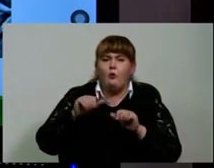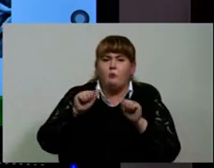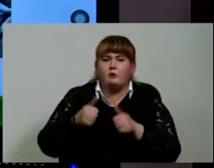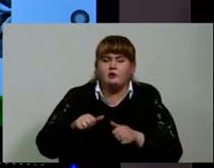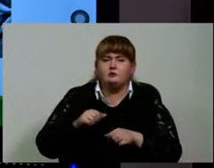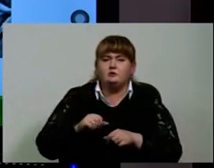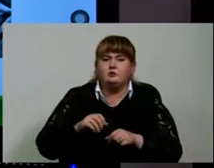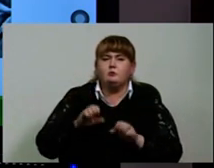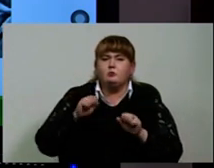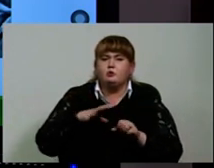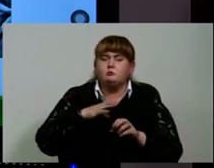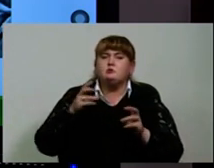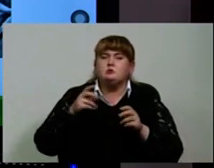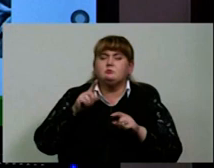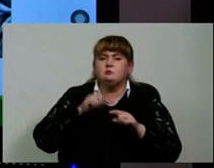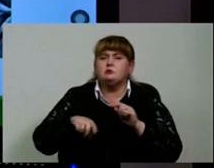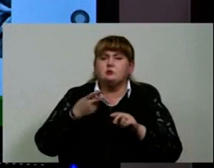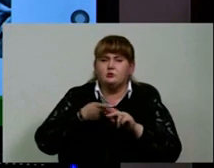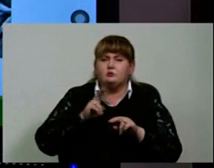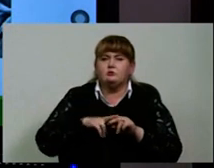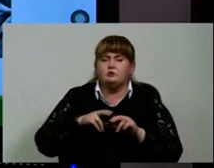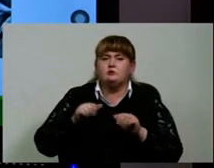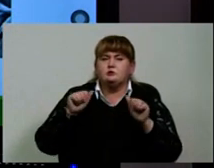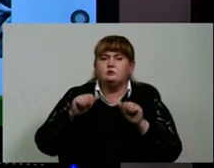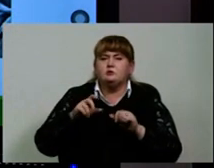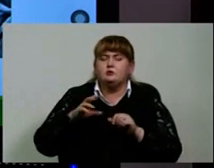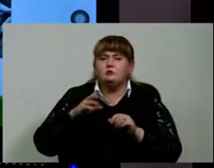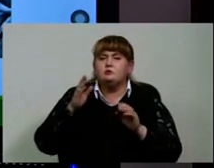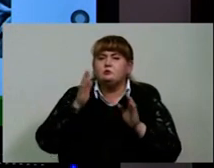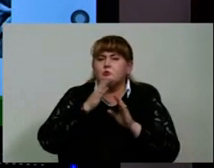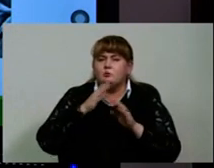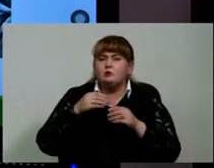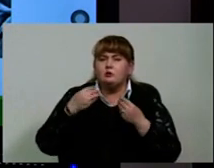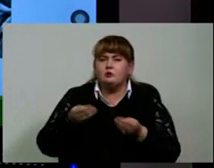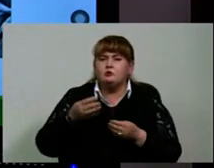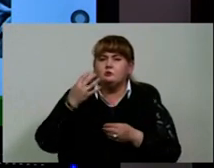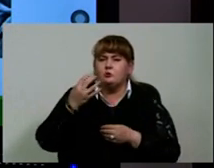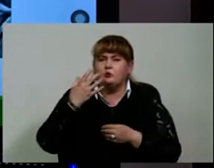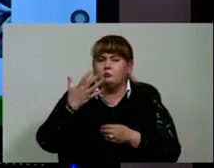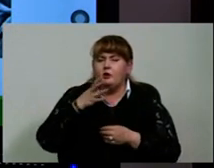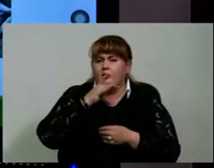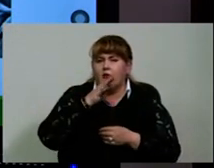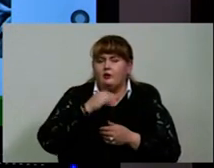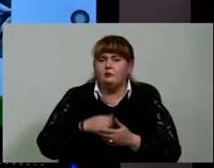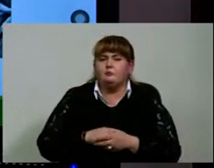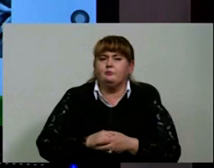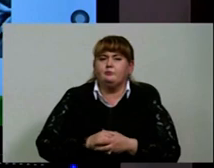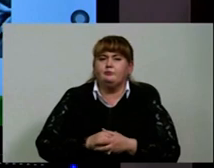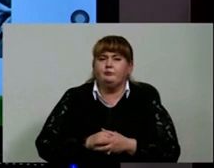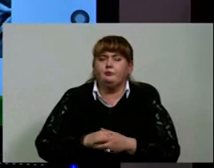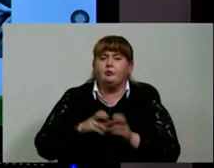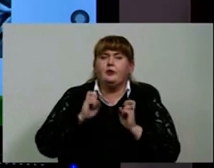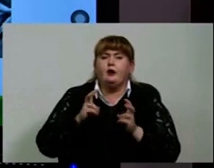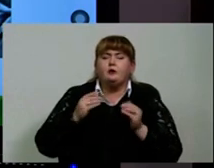может, поэтому и сгорел он так скоро. Судьба отпустила ему на жизнь всего 45 лет. Как